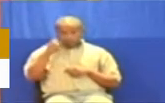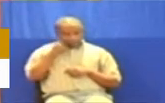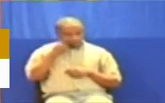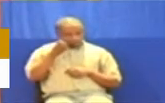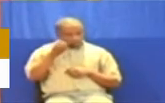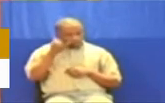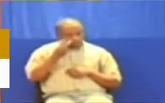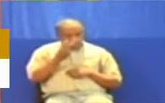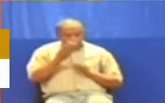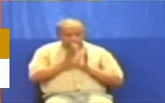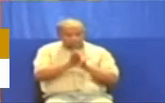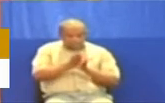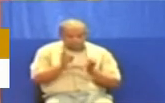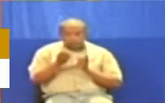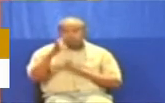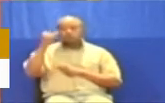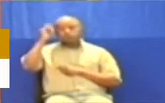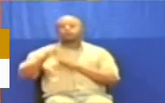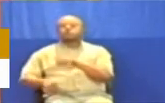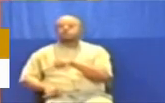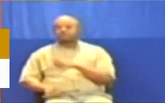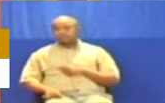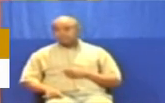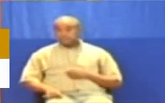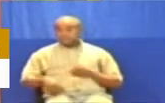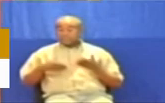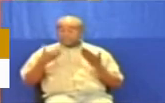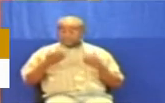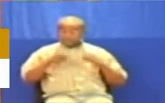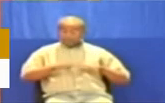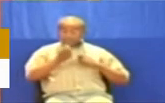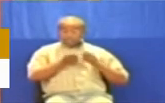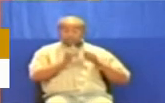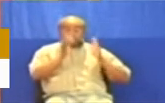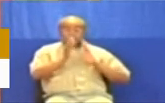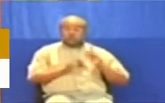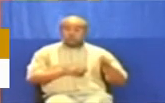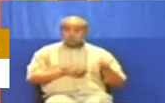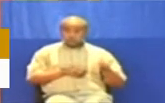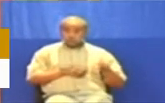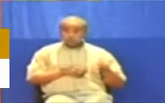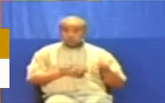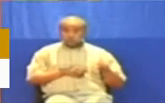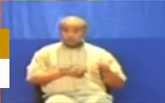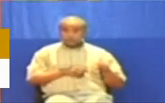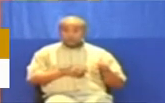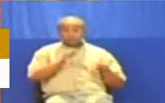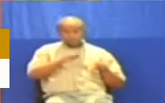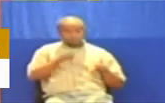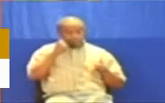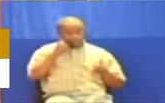advise. Ndio kusema mamlaka ya Director General, mheshimiwa mwenyekiti, yana checks and